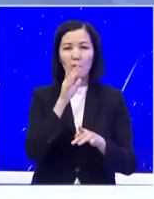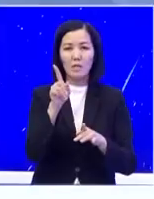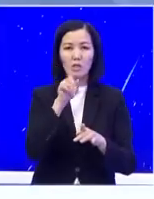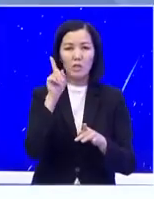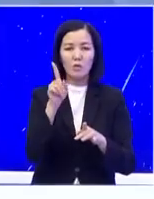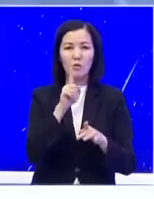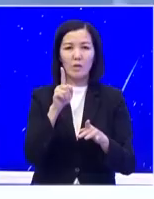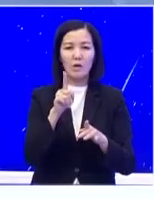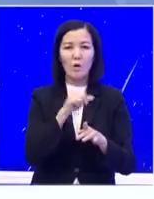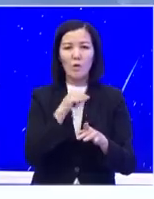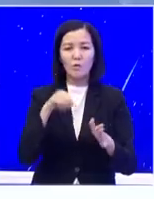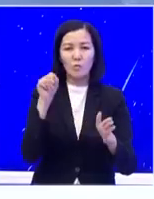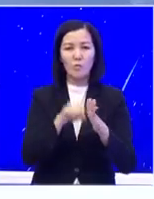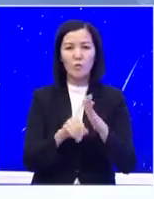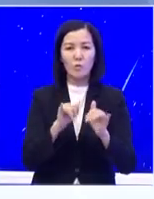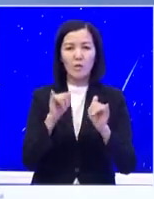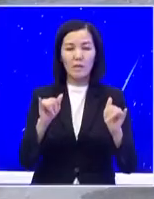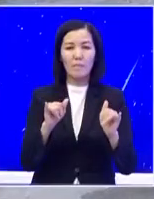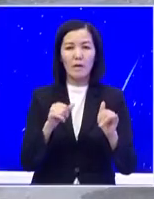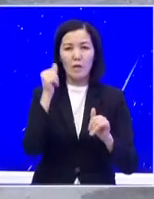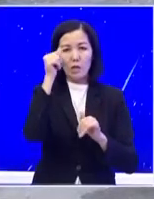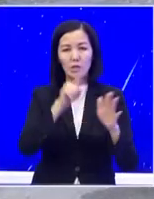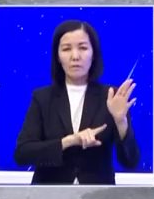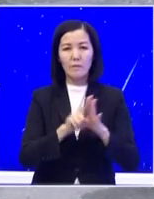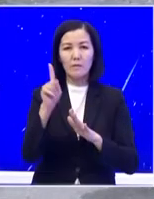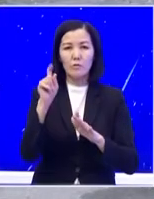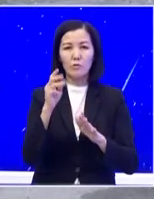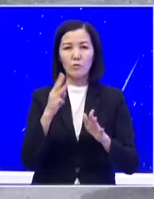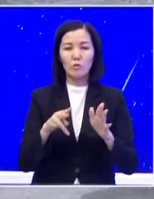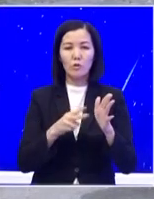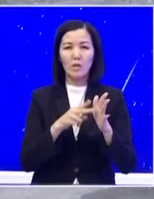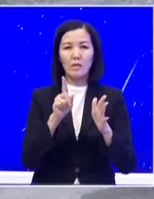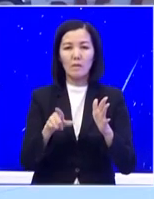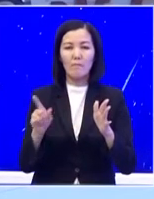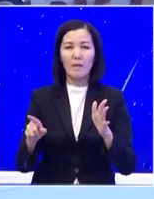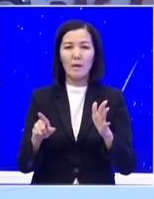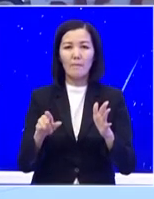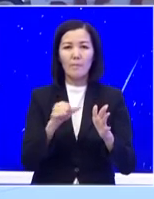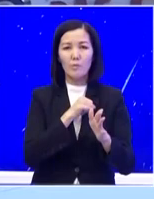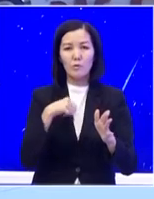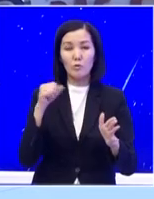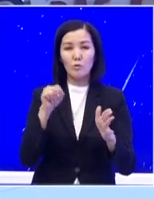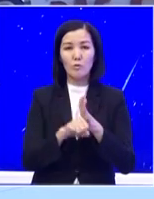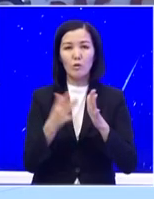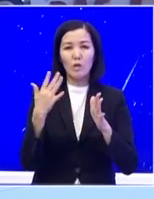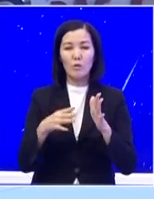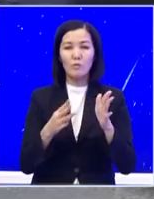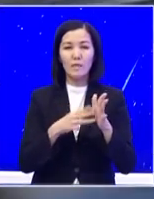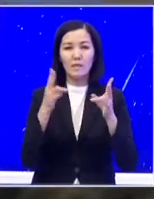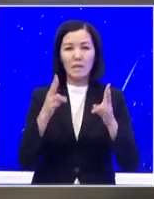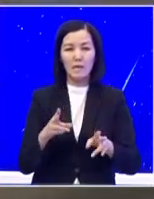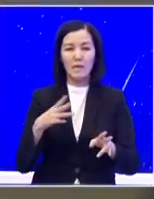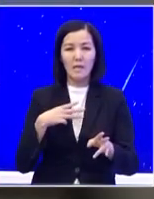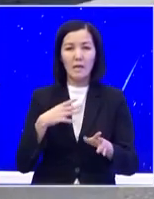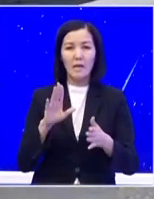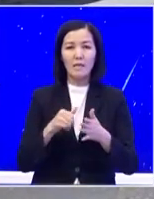арасындағы суицид те белең алған. Жыл басынан бері 137 бала өзіне қол салған, оның 58-і қайғылы оқиғамен аяқталған.